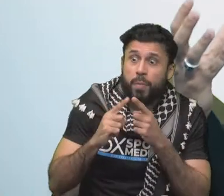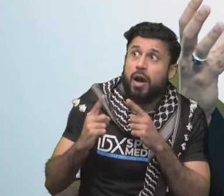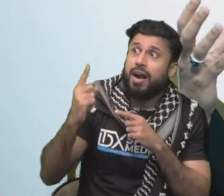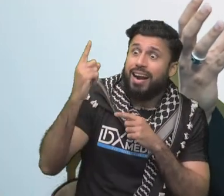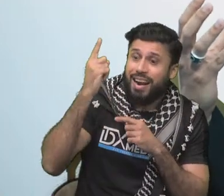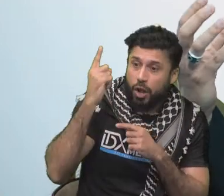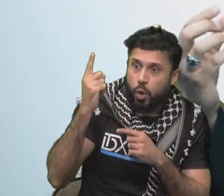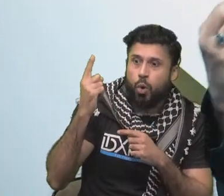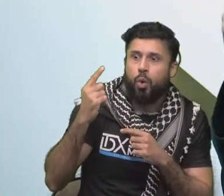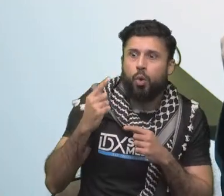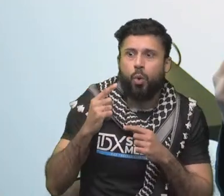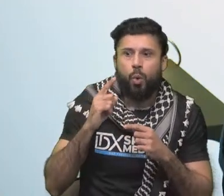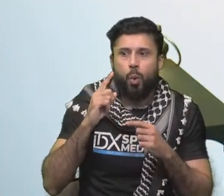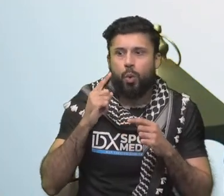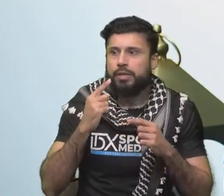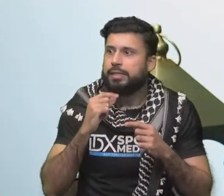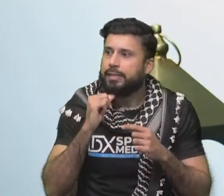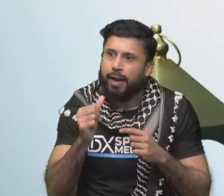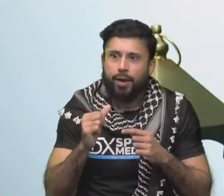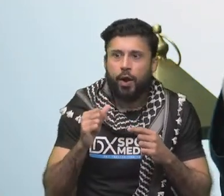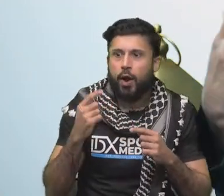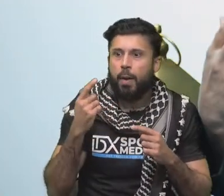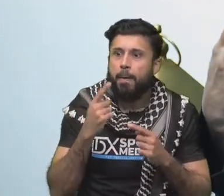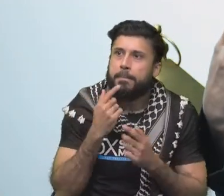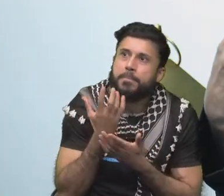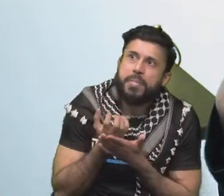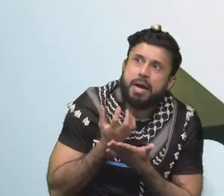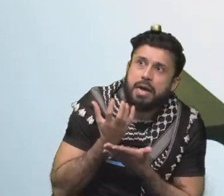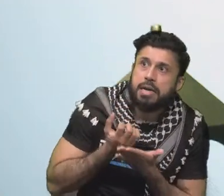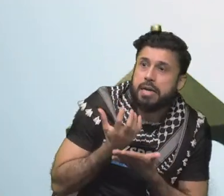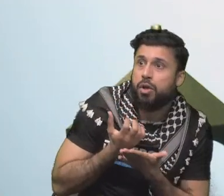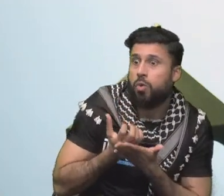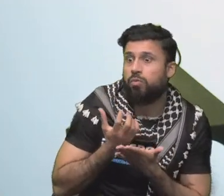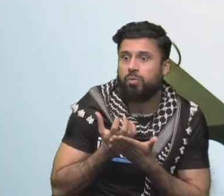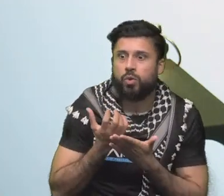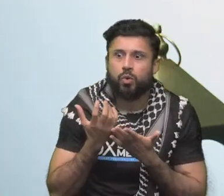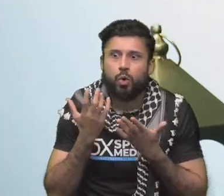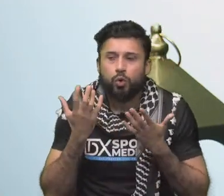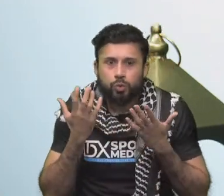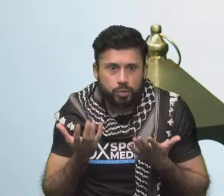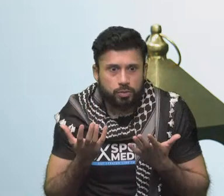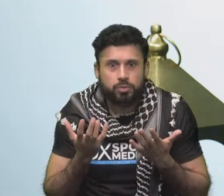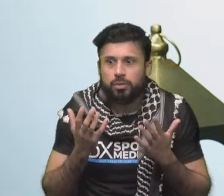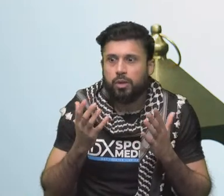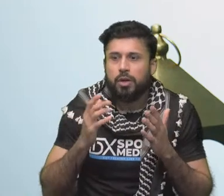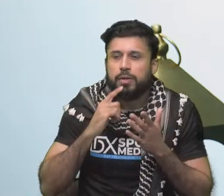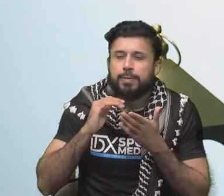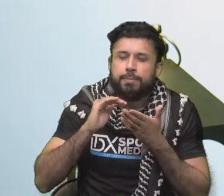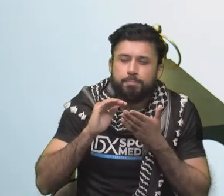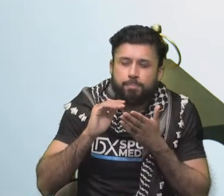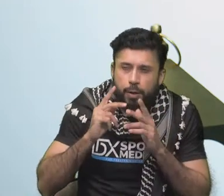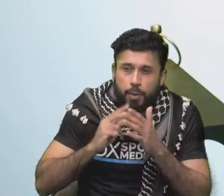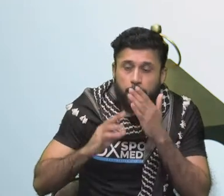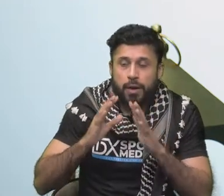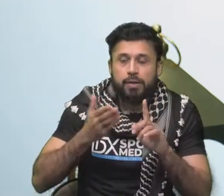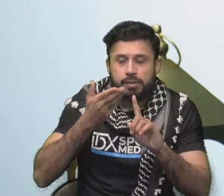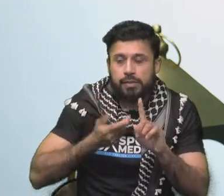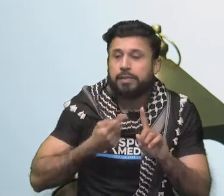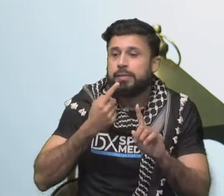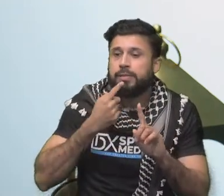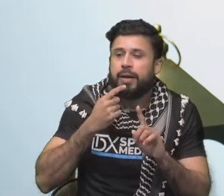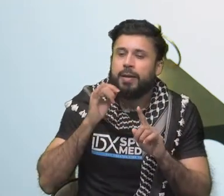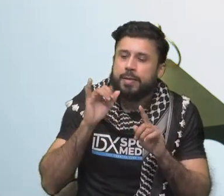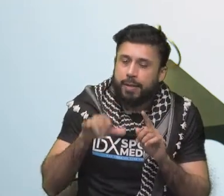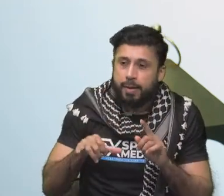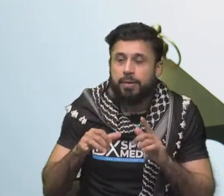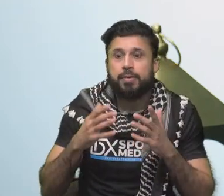these people that the smallest sin became big in their eyes and they were afraid. So the Prophet ﷺ said, I'm sorry, Sheikh, this is a long tangent, but it